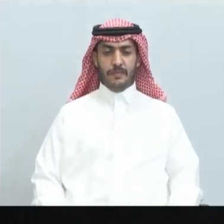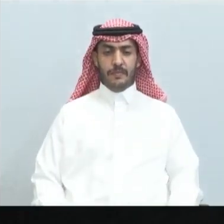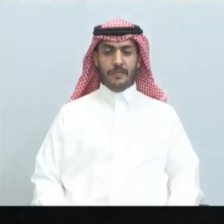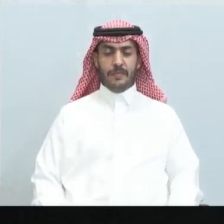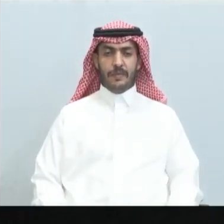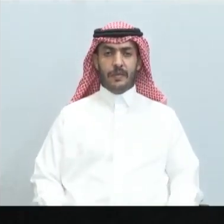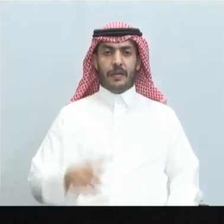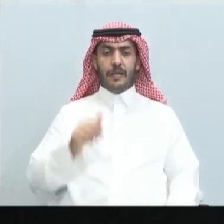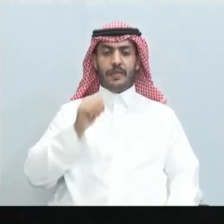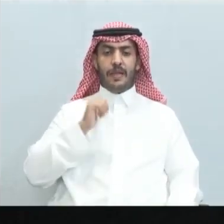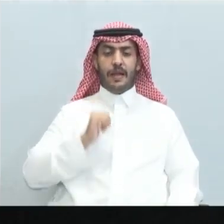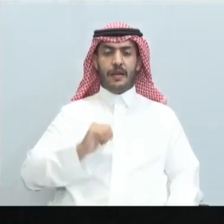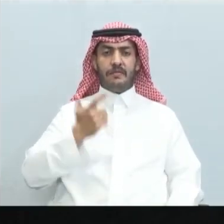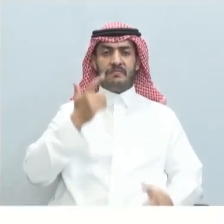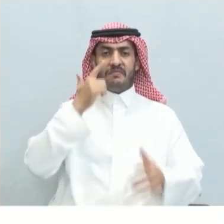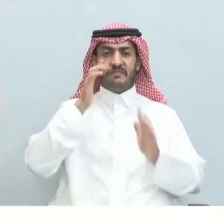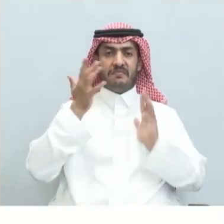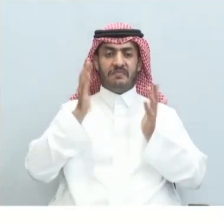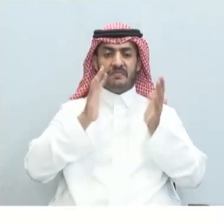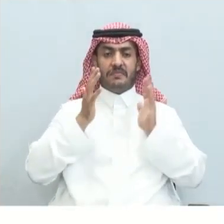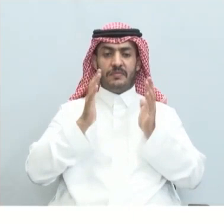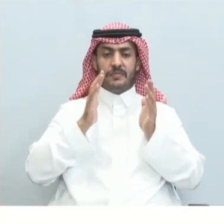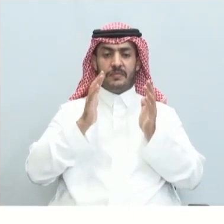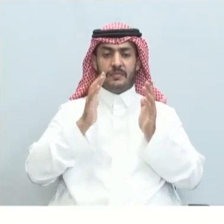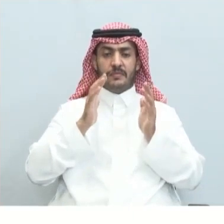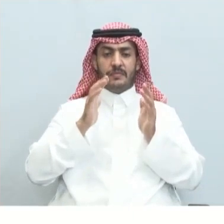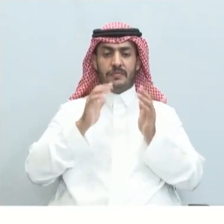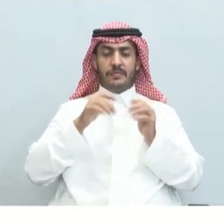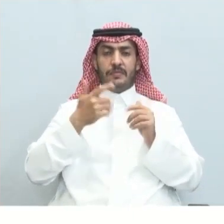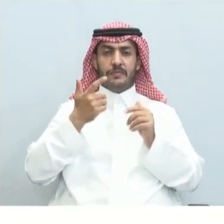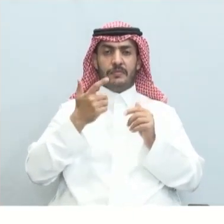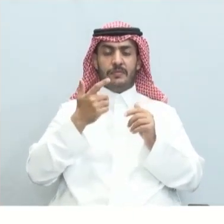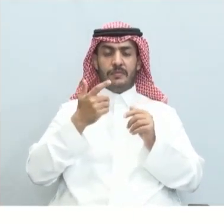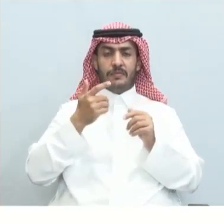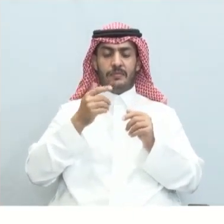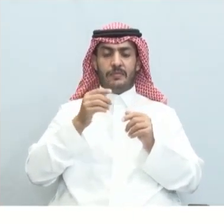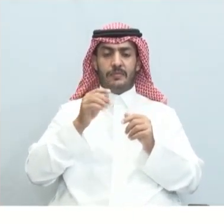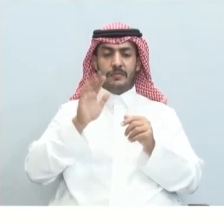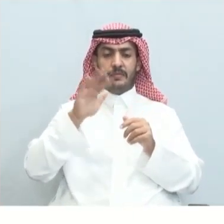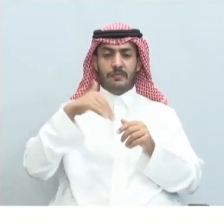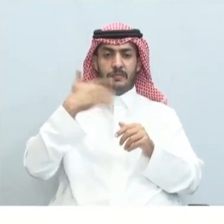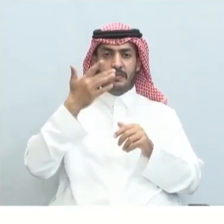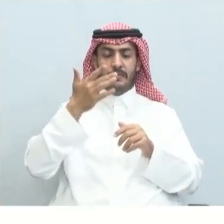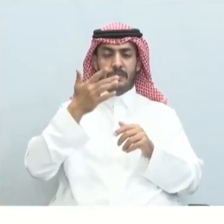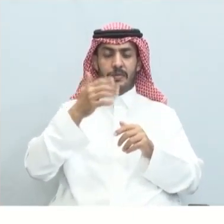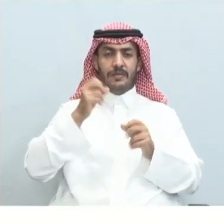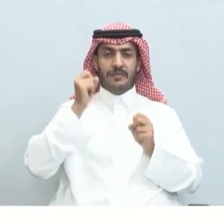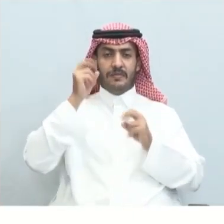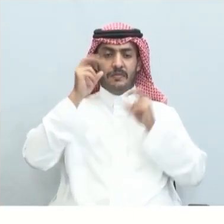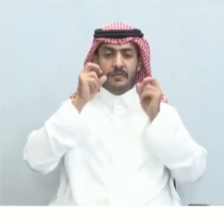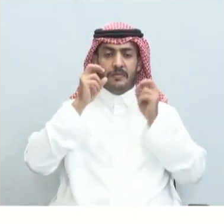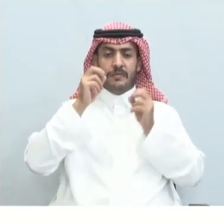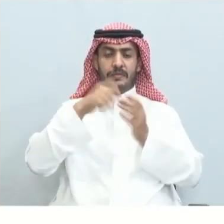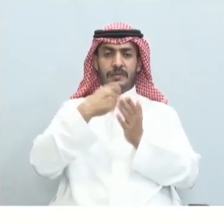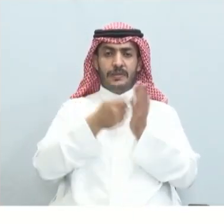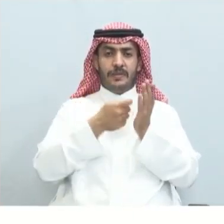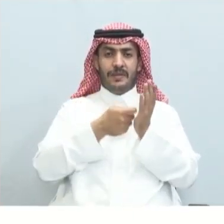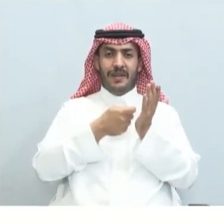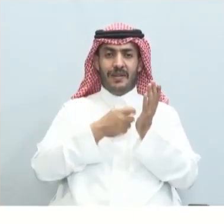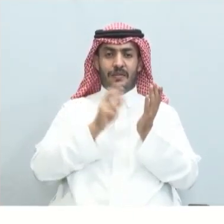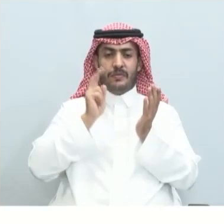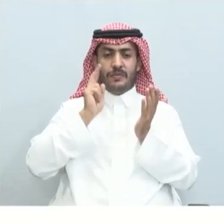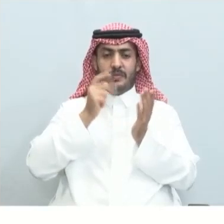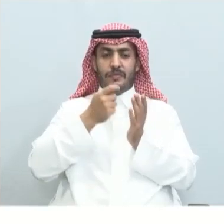وضع الطلاب توقعات بداوا بعد طرح ارائهم تدوين هذه